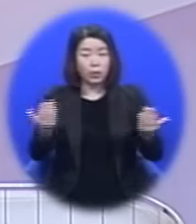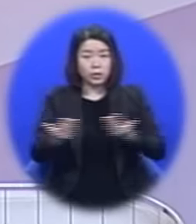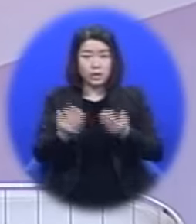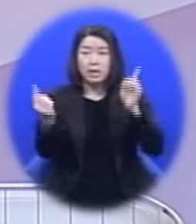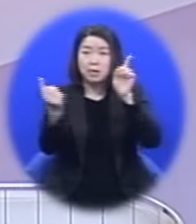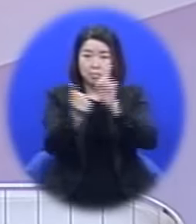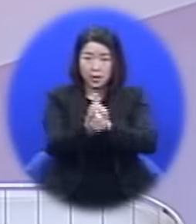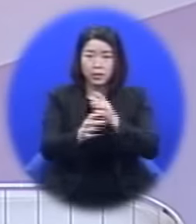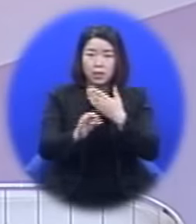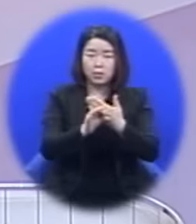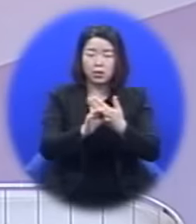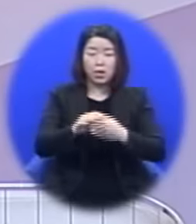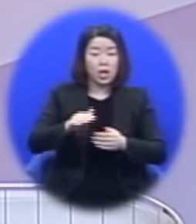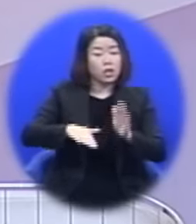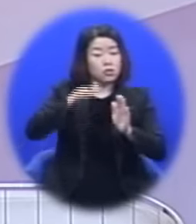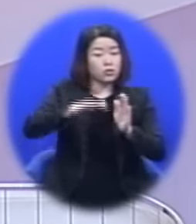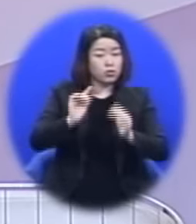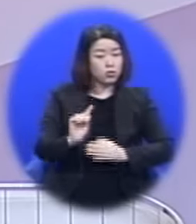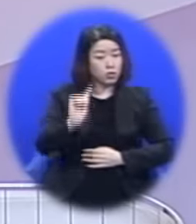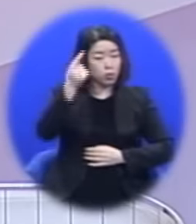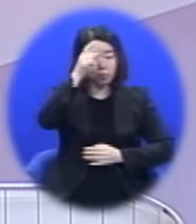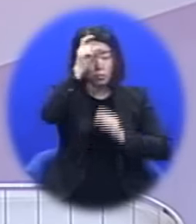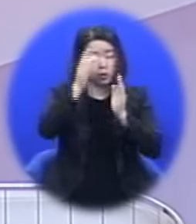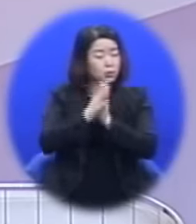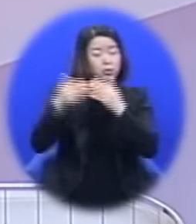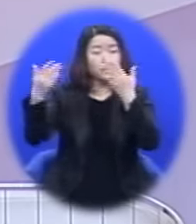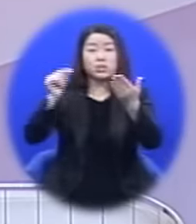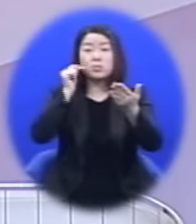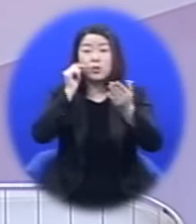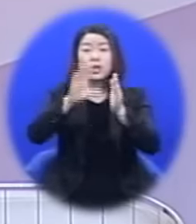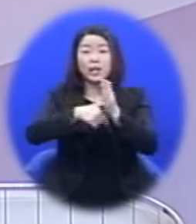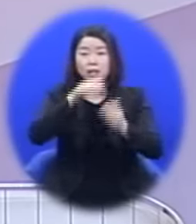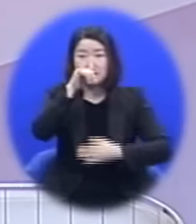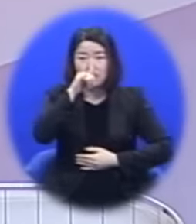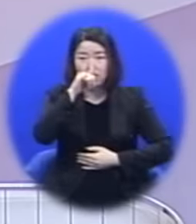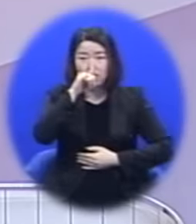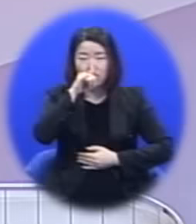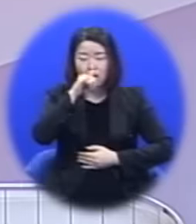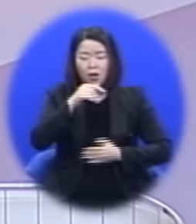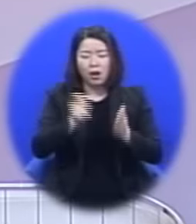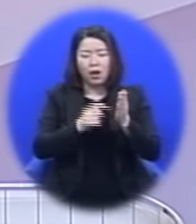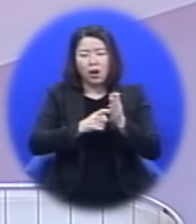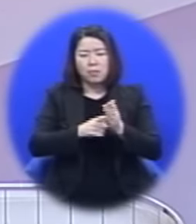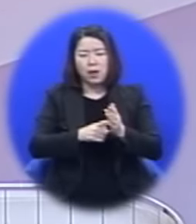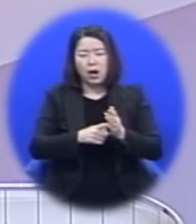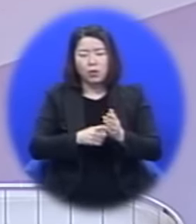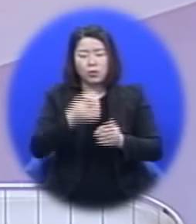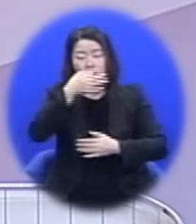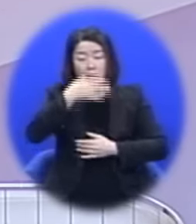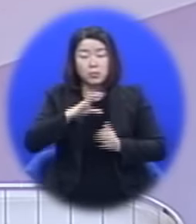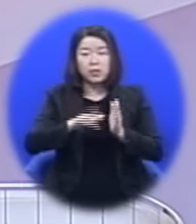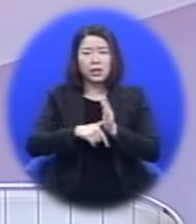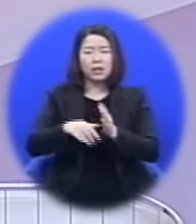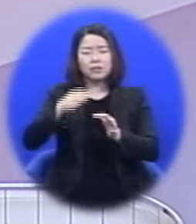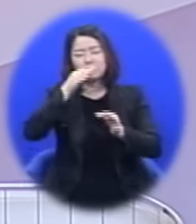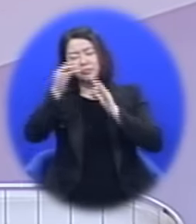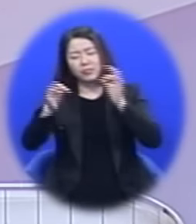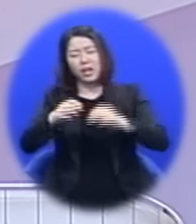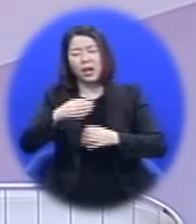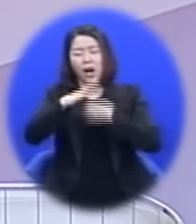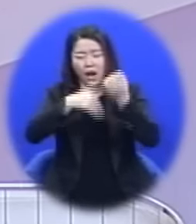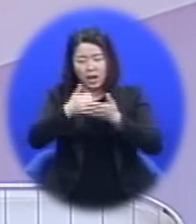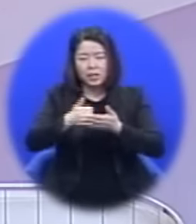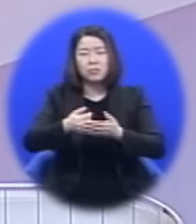기도 못할 수도 있어요. 그냥 다급하고 어려울 때는 그냥 비명소리밖에 안 나올 때도 있습니다. 하나님 그저